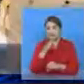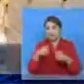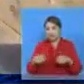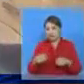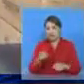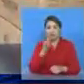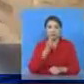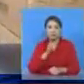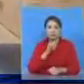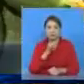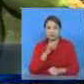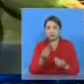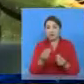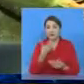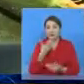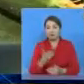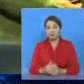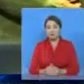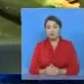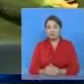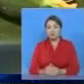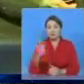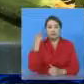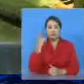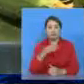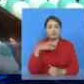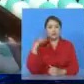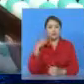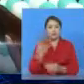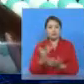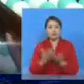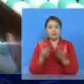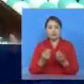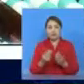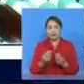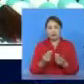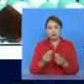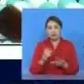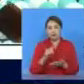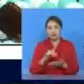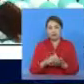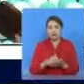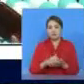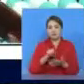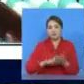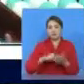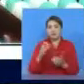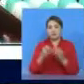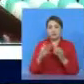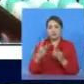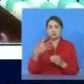дәм татып, бағасын сұрады. Ең бастысы ол сапалы өніммен және баға мәселесі 15-20%-ға